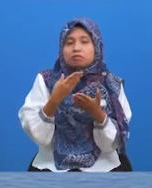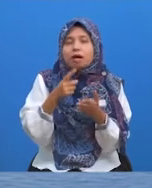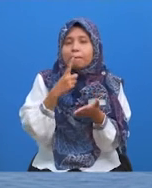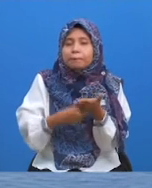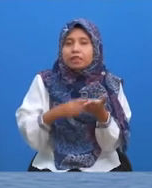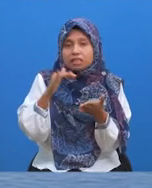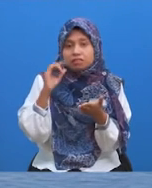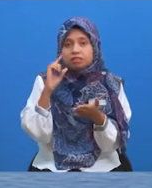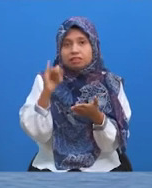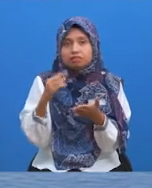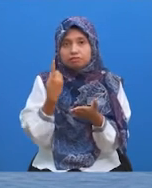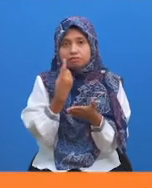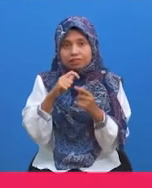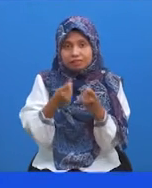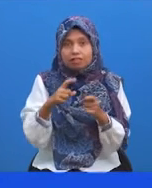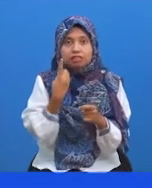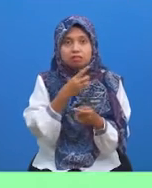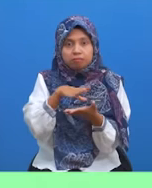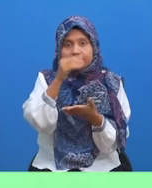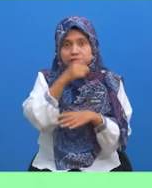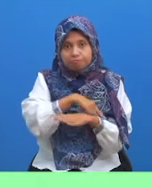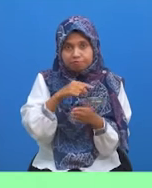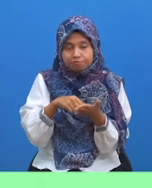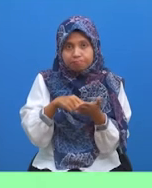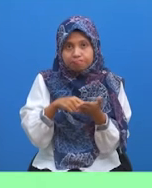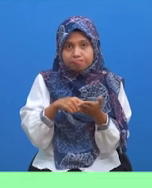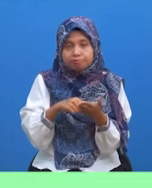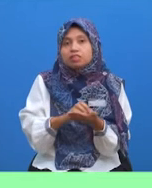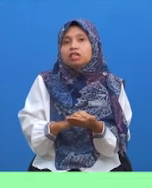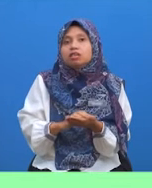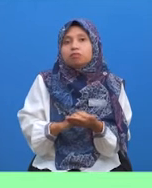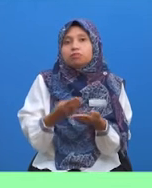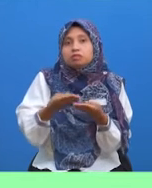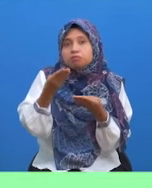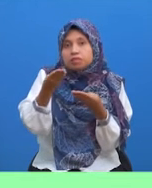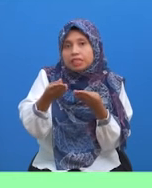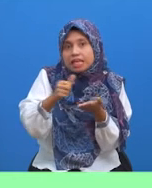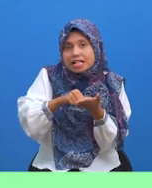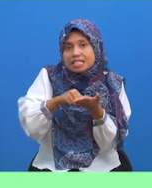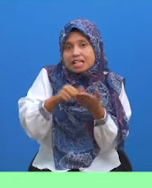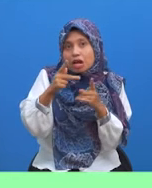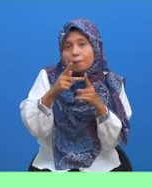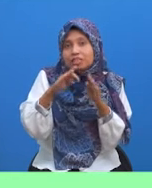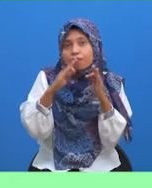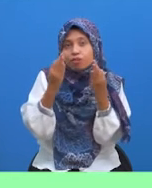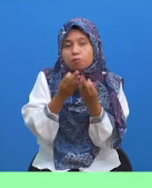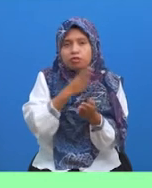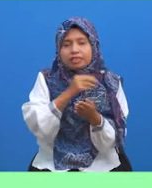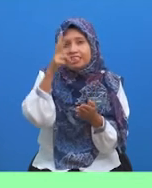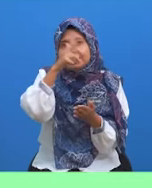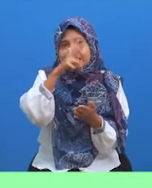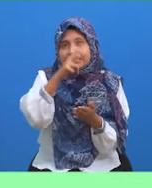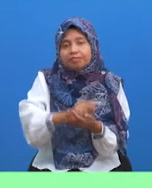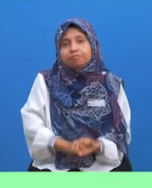telah pelajari pada tajo ini konsep keanjalan harga memberi kesan kepada Firma dan